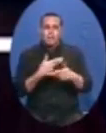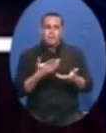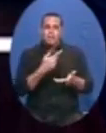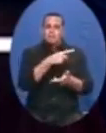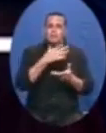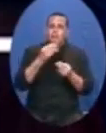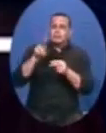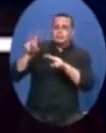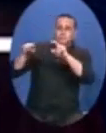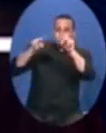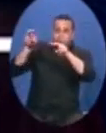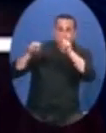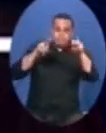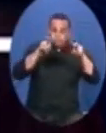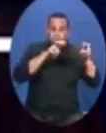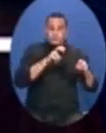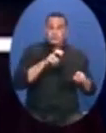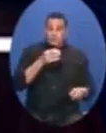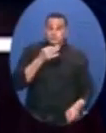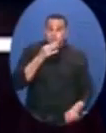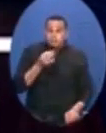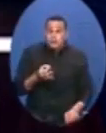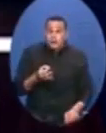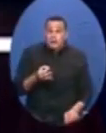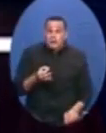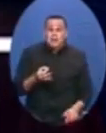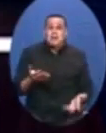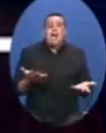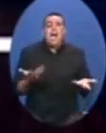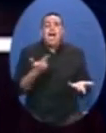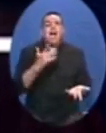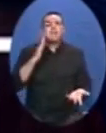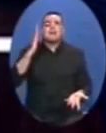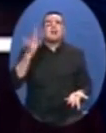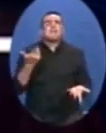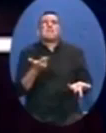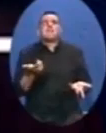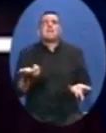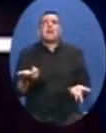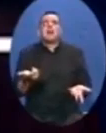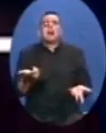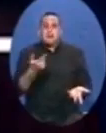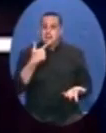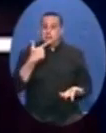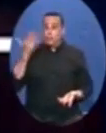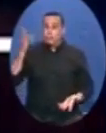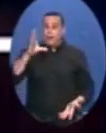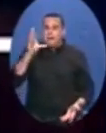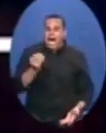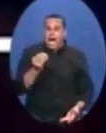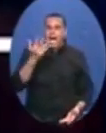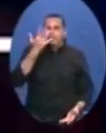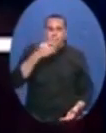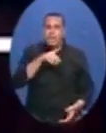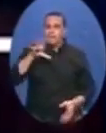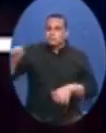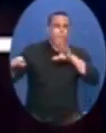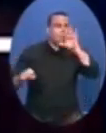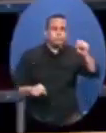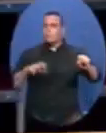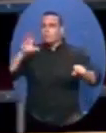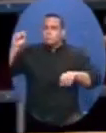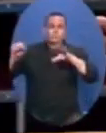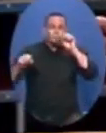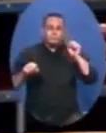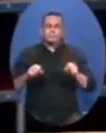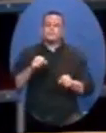הם רוצים להיות? הם רוצים להגיע, איך הם רואים את עצמם? הם קונים באפריקה, בכל מקום הם נמצאים עכשיו.